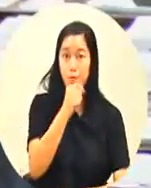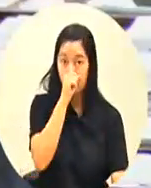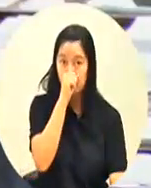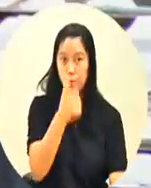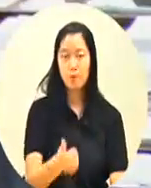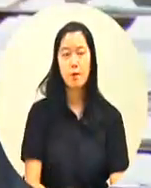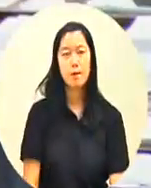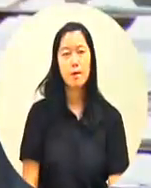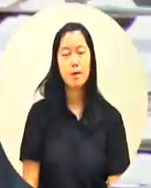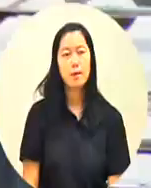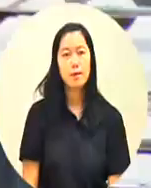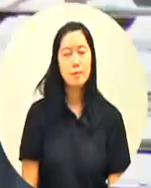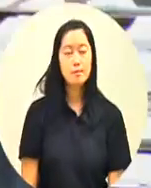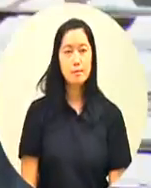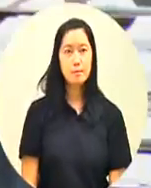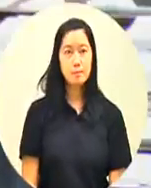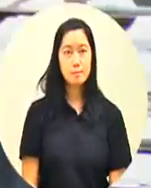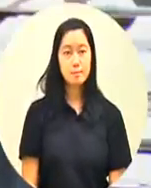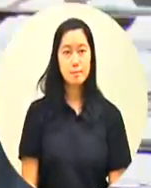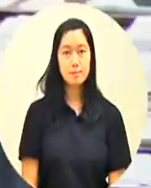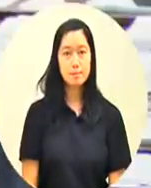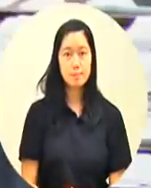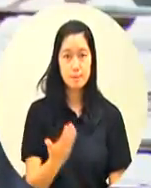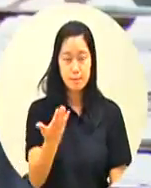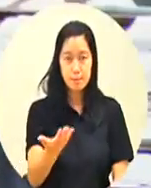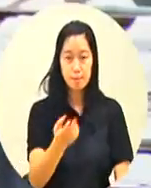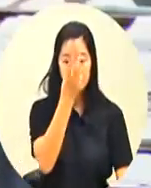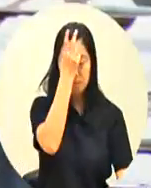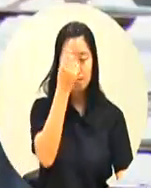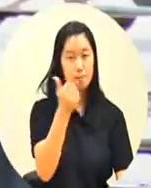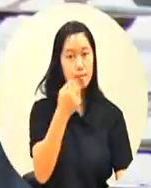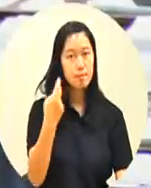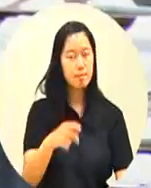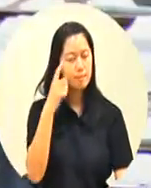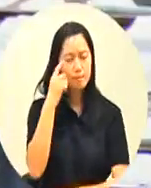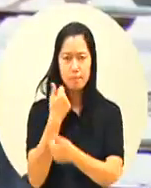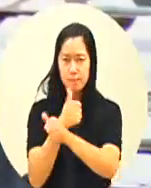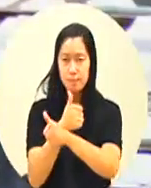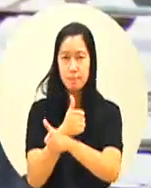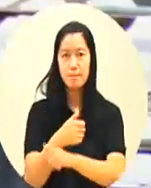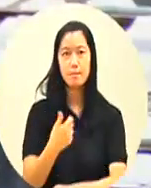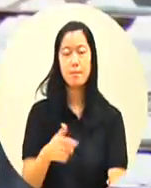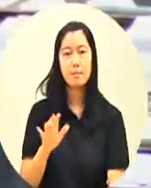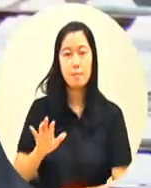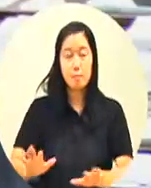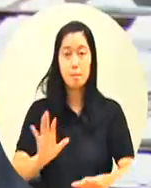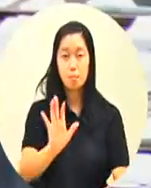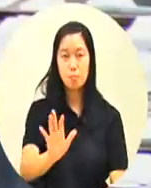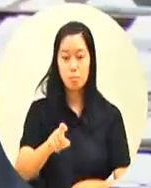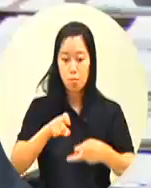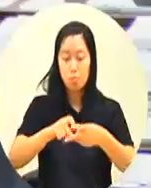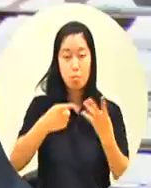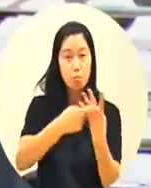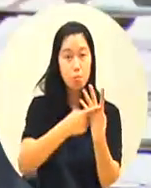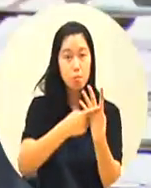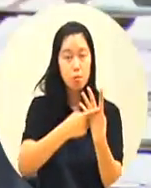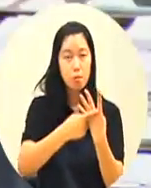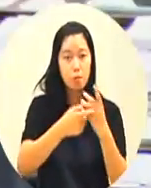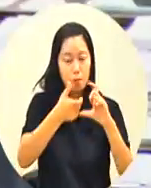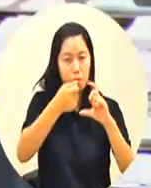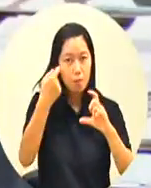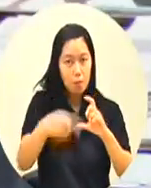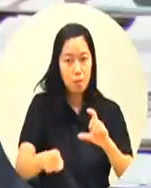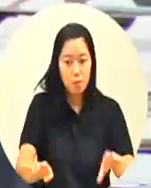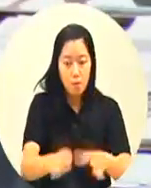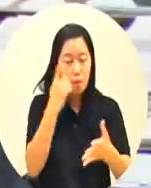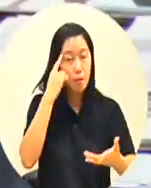我觉得，我请曾局长其实要好好思考，是不是从一个现有的工业区来着手。那着手之